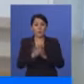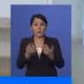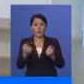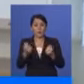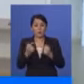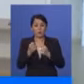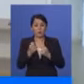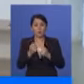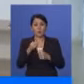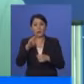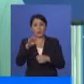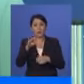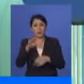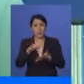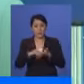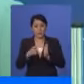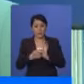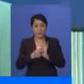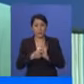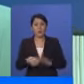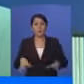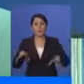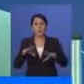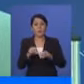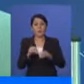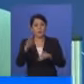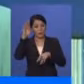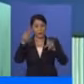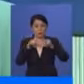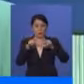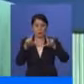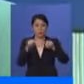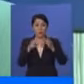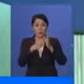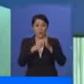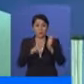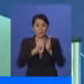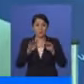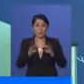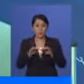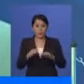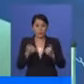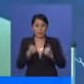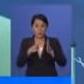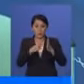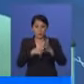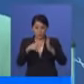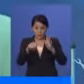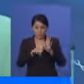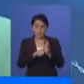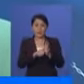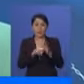спорт және акциялар бар. Жалпы мектеп 900 балаға шақталған. Қазіргі таңда біз